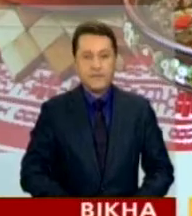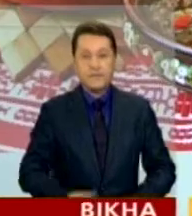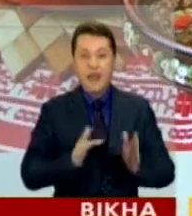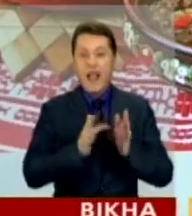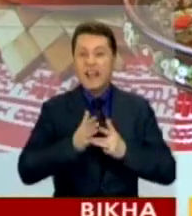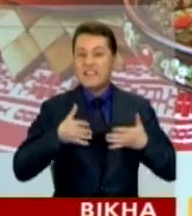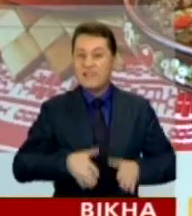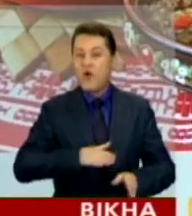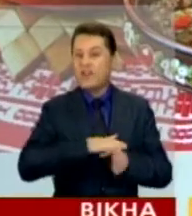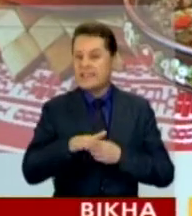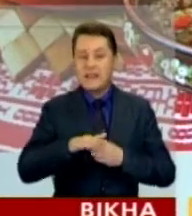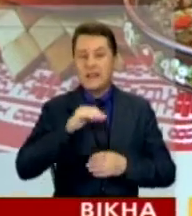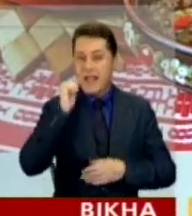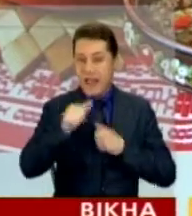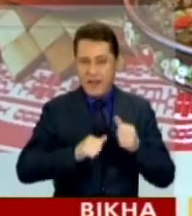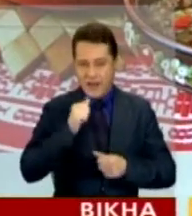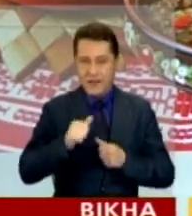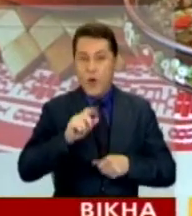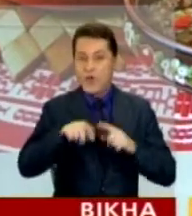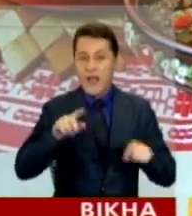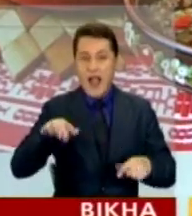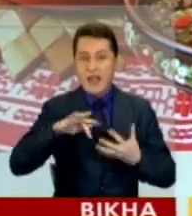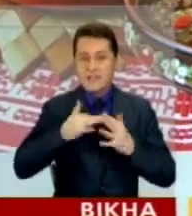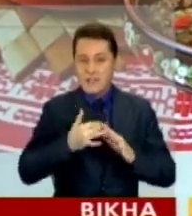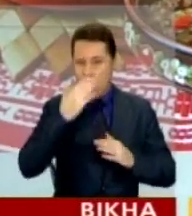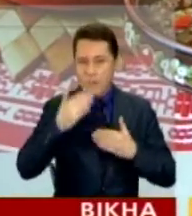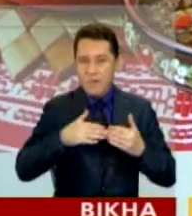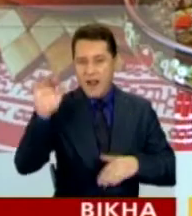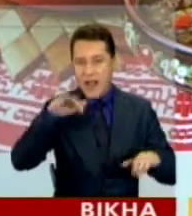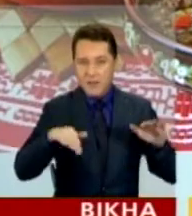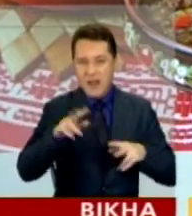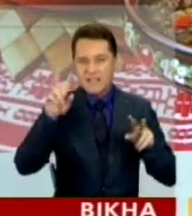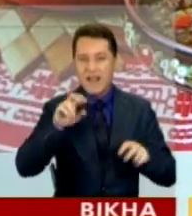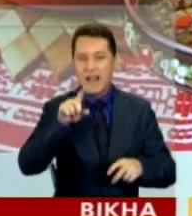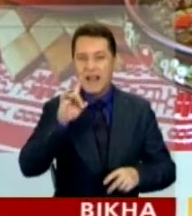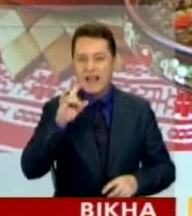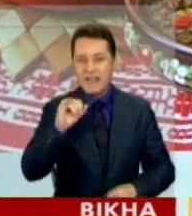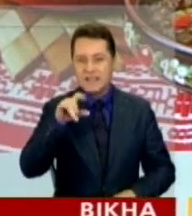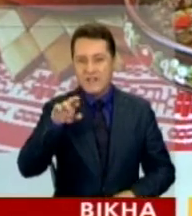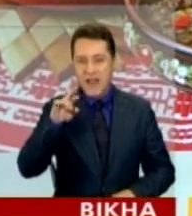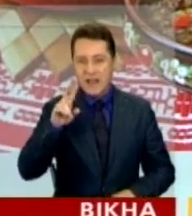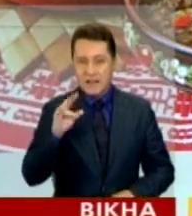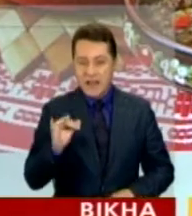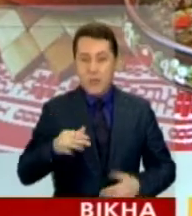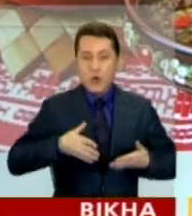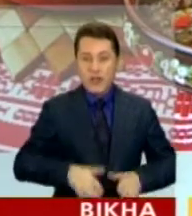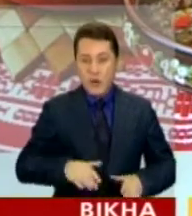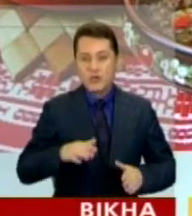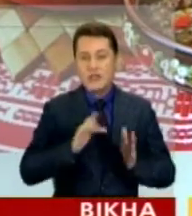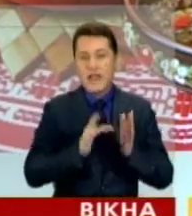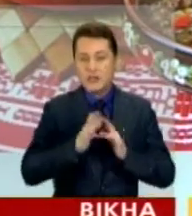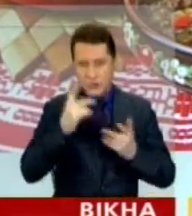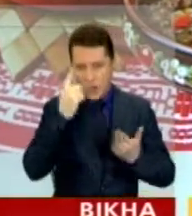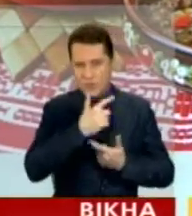Різдво цілий рік. Вікна знайшли унікальне село на Прикарпатті. Зветься воно Різдвяни. Про народження Ісуса люди сповіщають усім